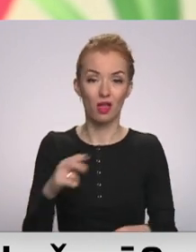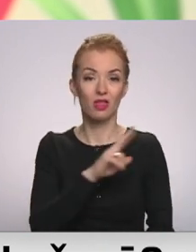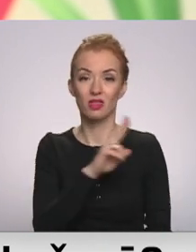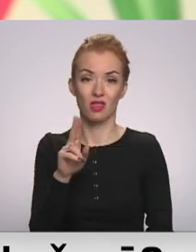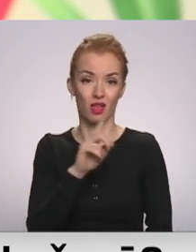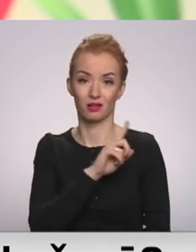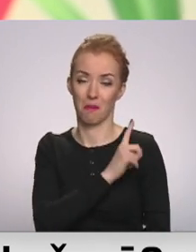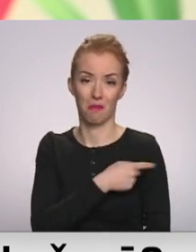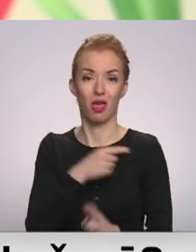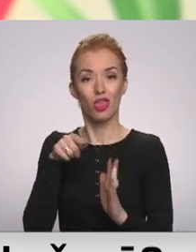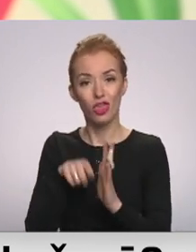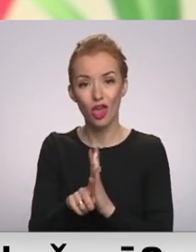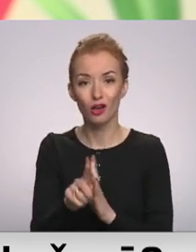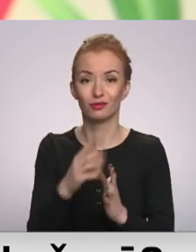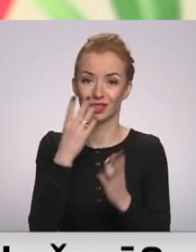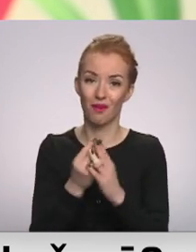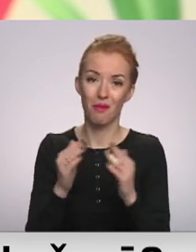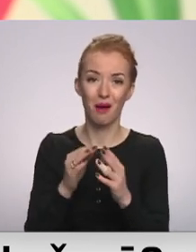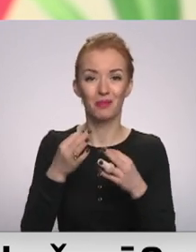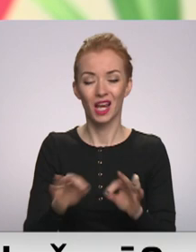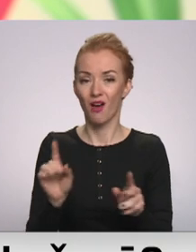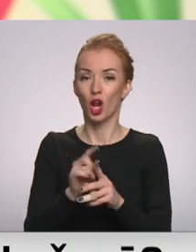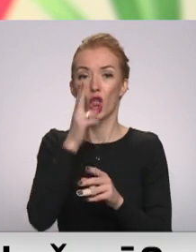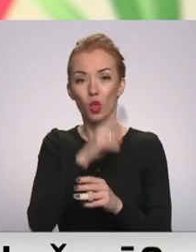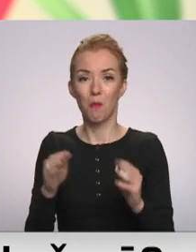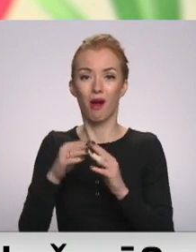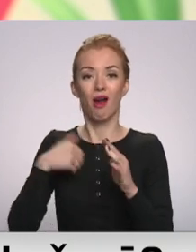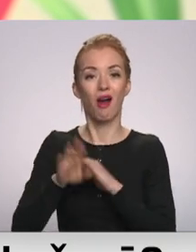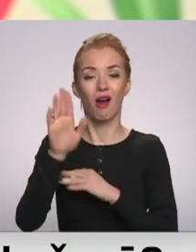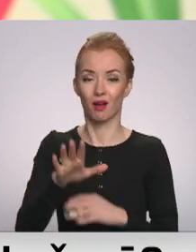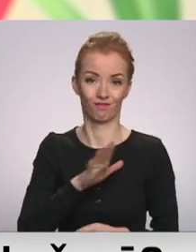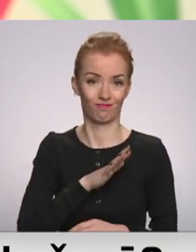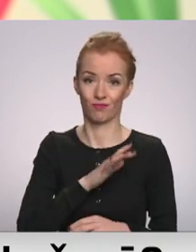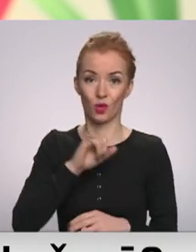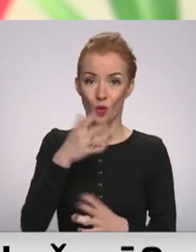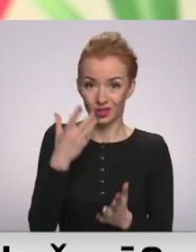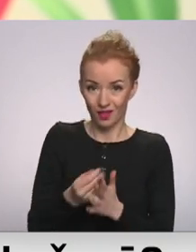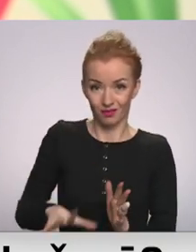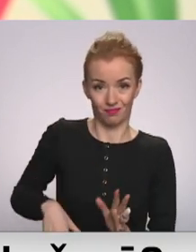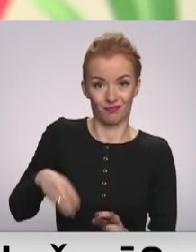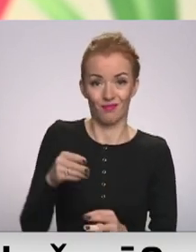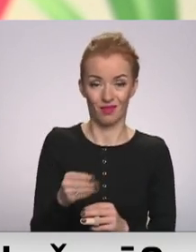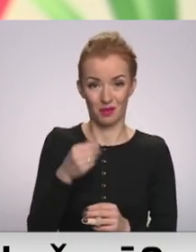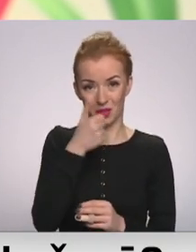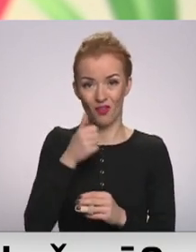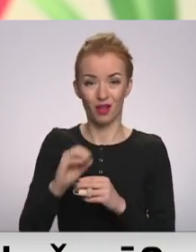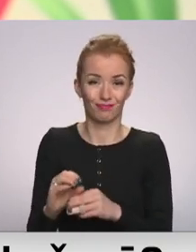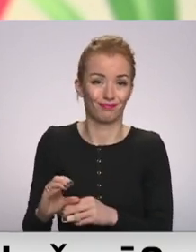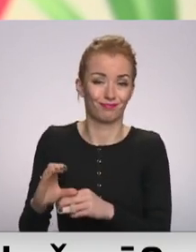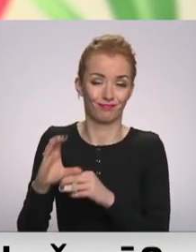ne iekļūt, ne izkļūt no saviem mājokļiem, jo izmaksas, kuras pašiem no saviem privātiem līdzekļiem